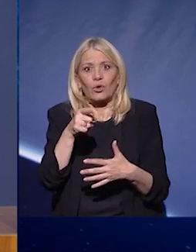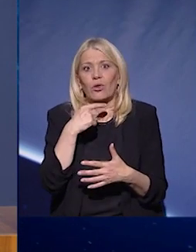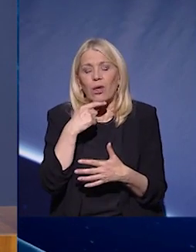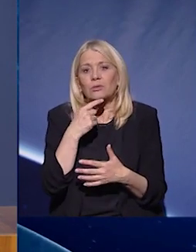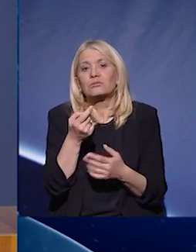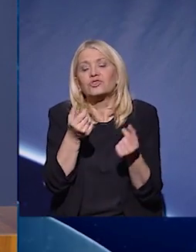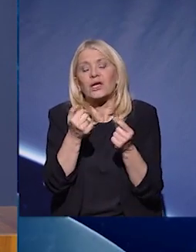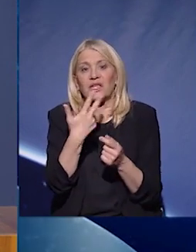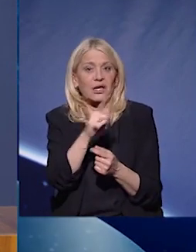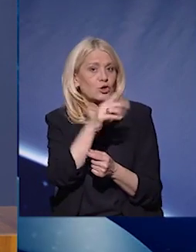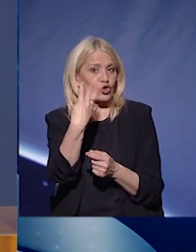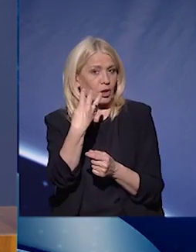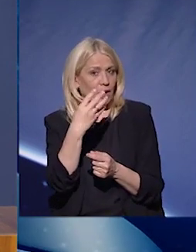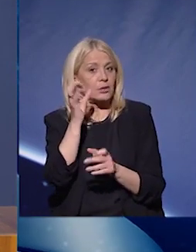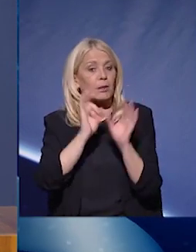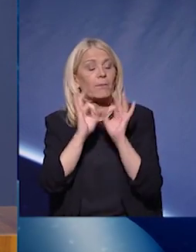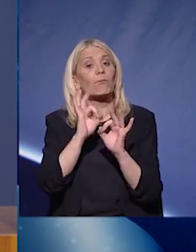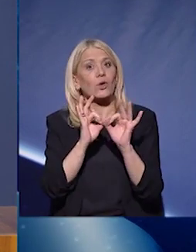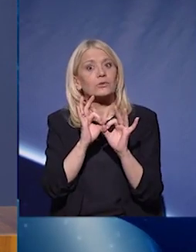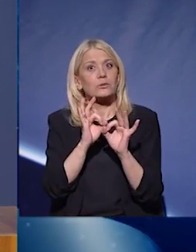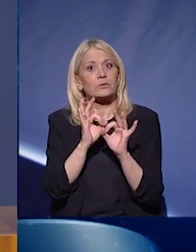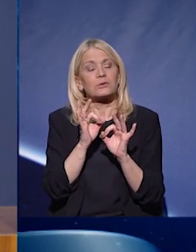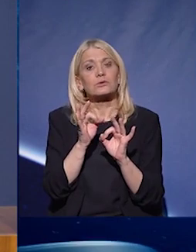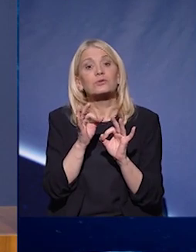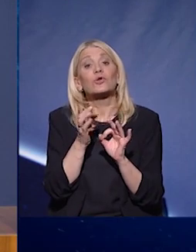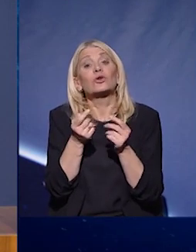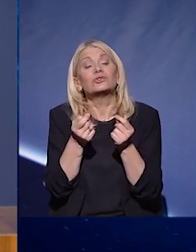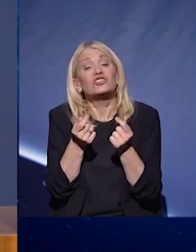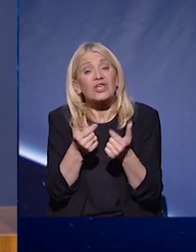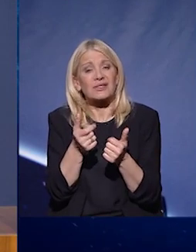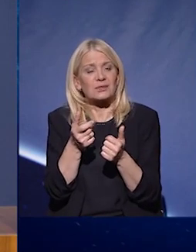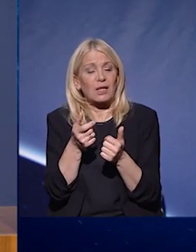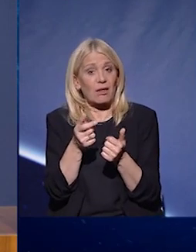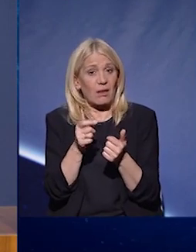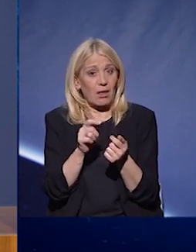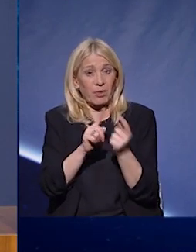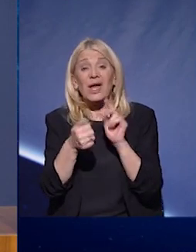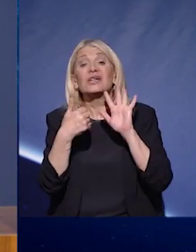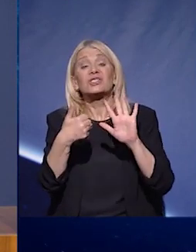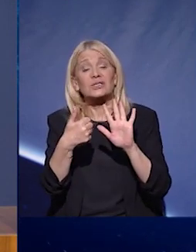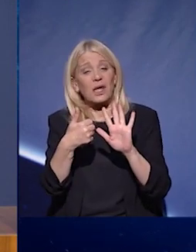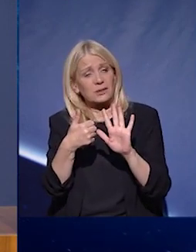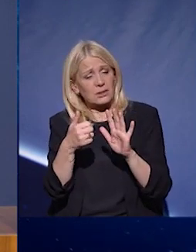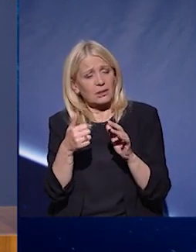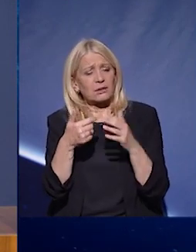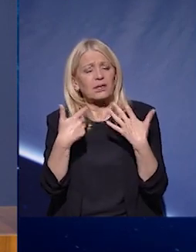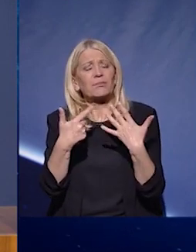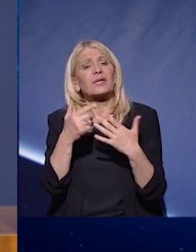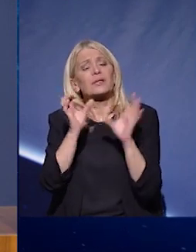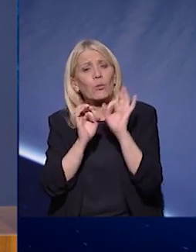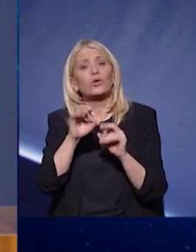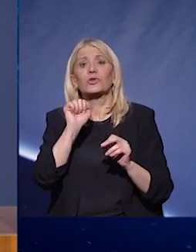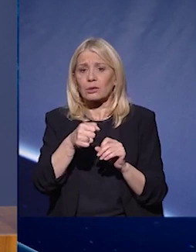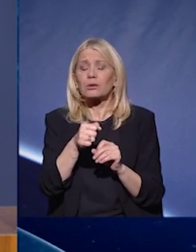30 do 40%. Šanse je obrnuto. 60 do 70%